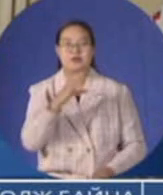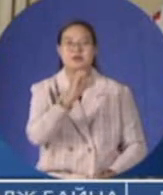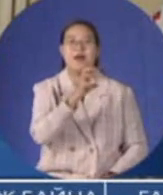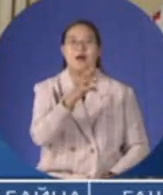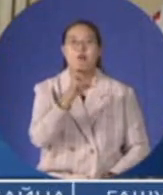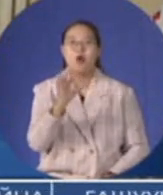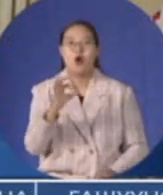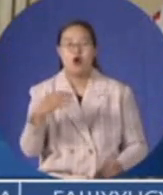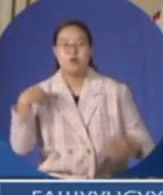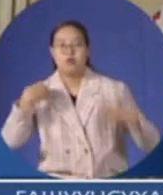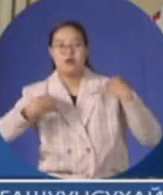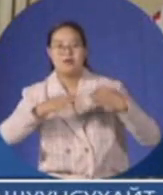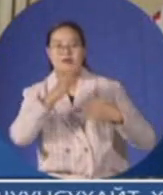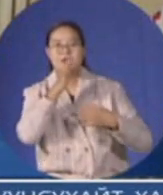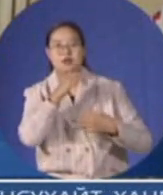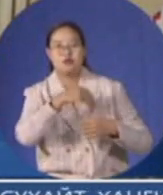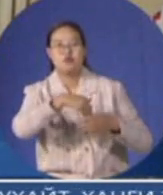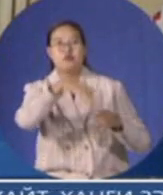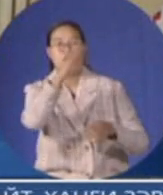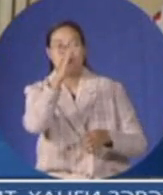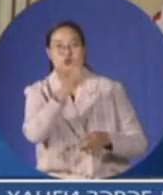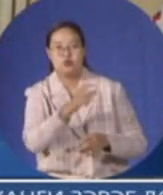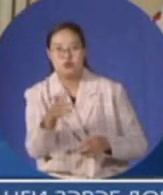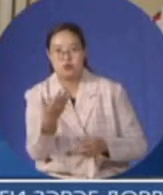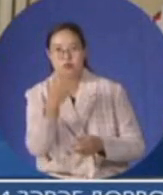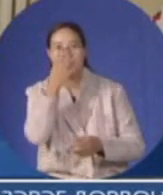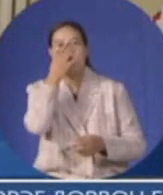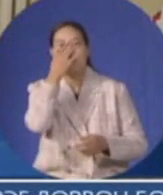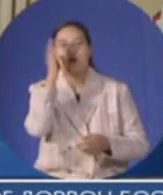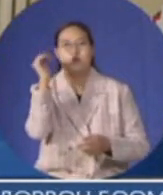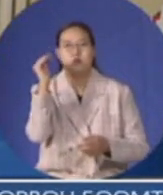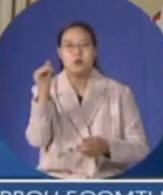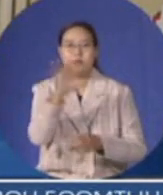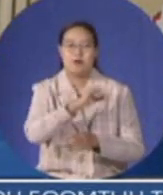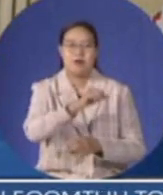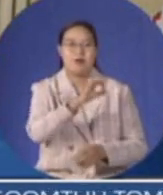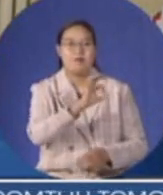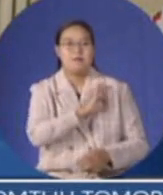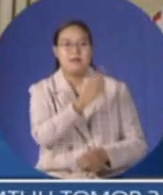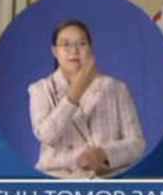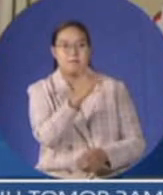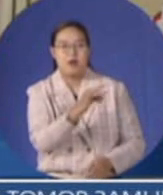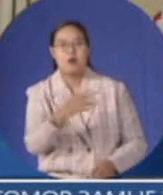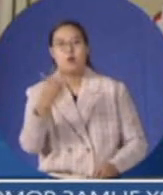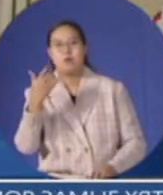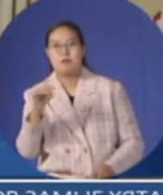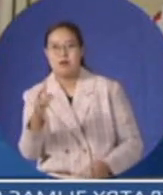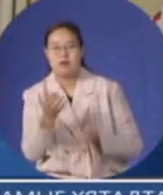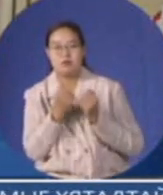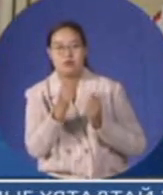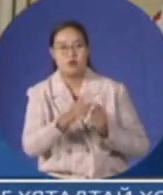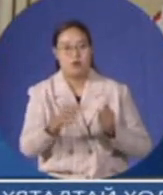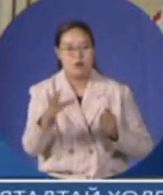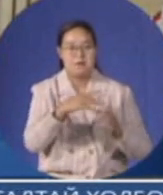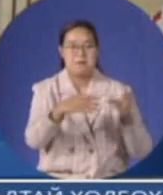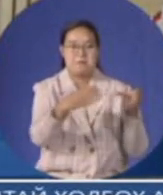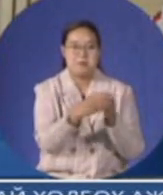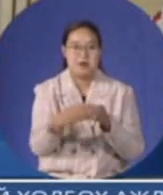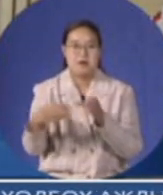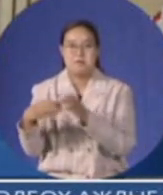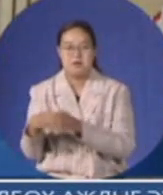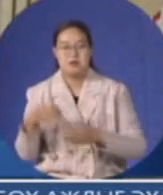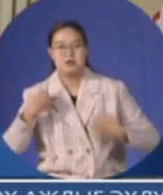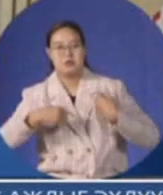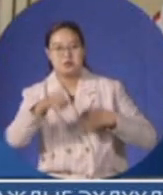насанд хүрэгчд залуучууд өсвөр үеийн сурагчдын дэлхийн аварга шалгаруулах тэмцээнээс алт мөнгө хүрэл медаль хүртсэн баг тамирчин дасгалжуулагчдад хүндэтгэл